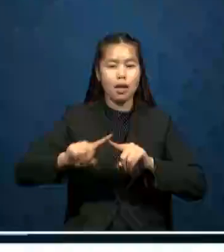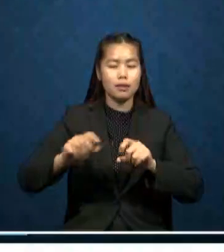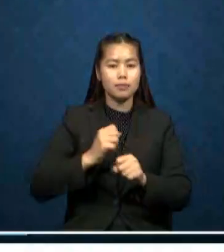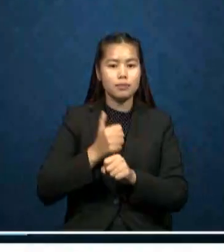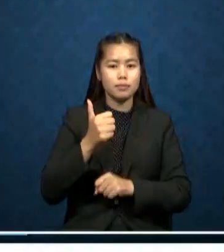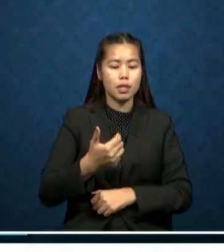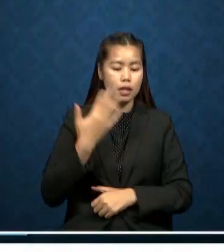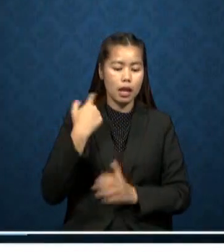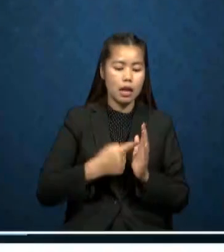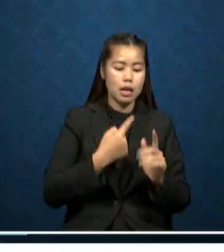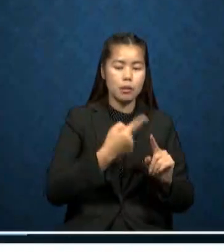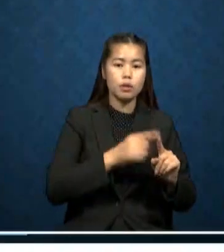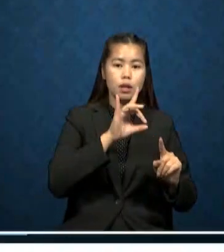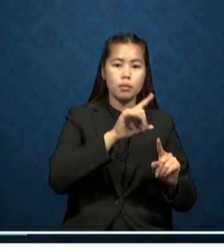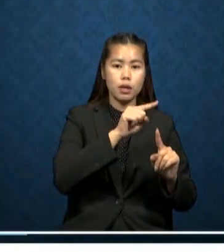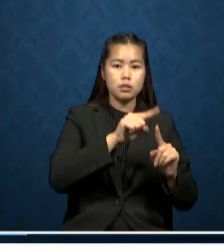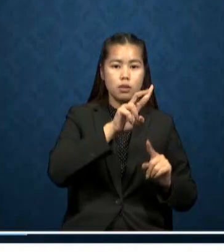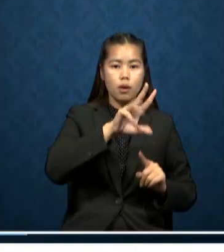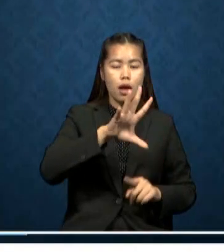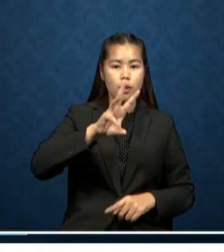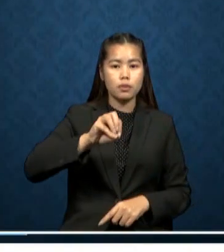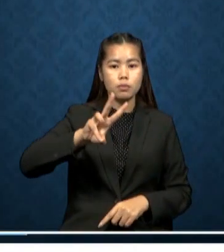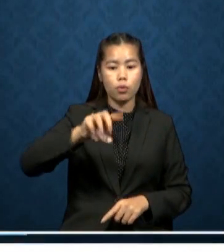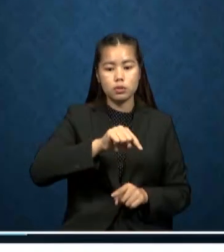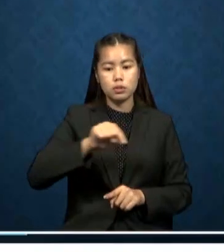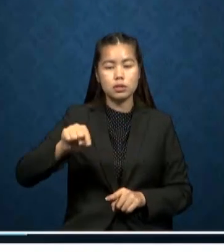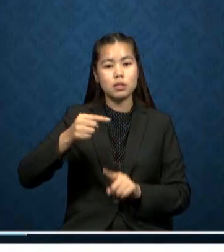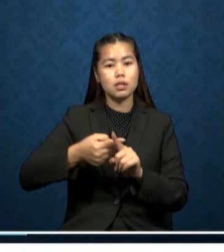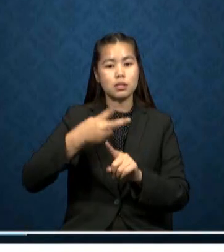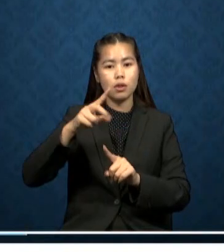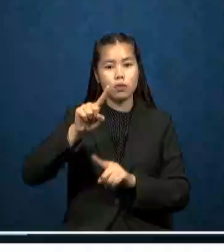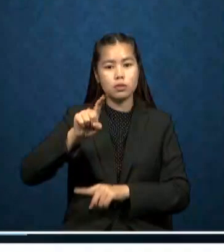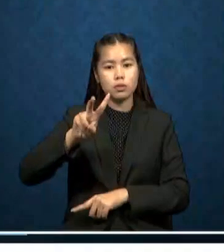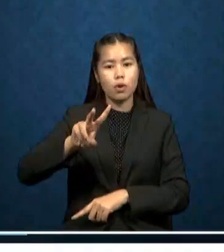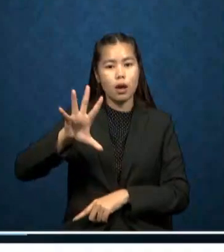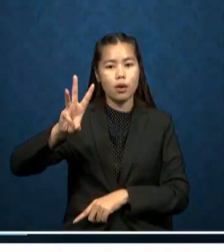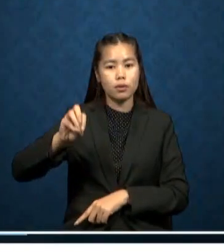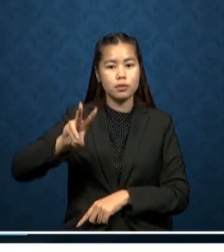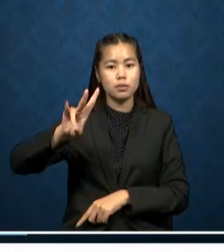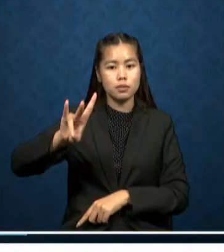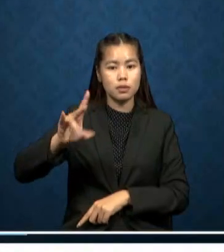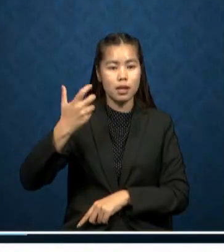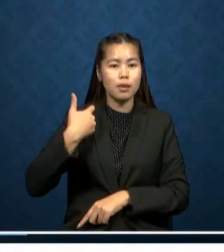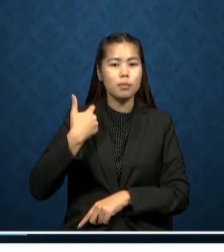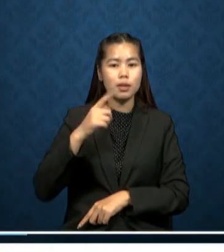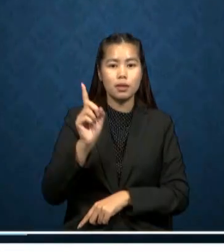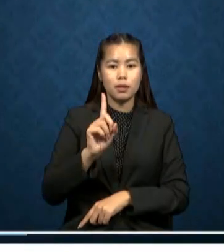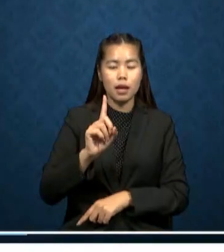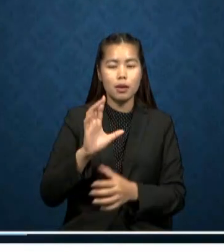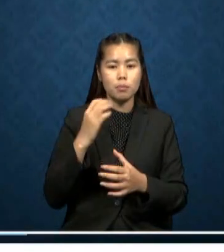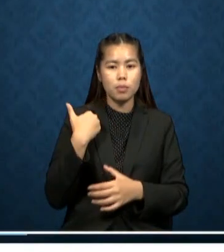ตั้งแต่เดือนสิงหาคม 2566ถึงเดือนกุมภาพันธ์2567โดยกำกับด้วยหลักของตรรกะและ